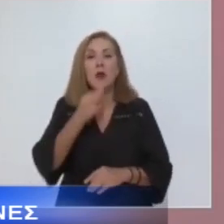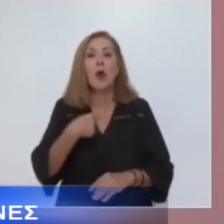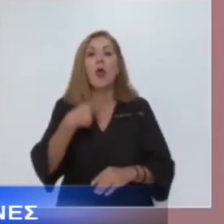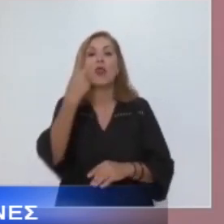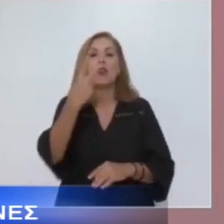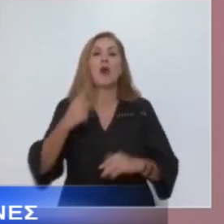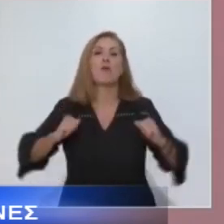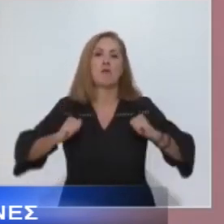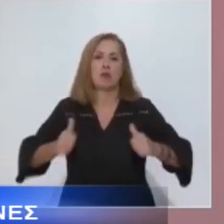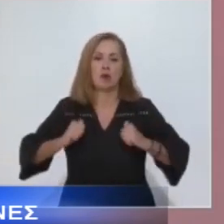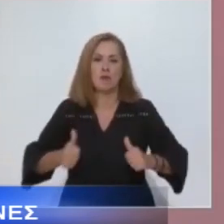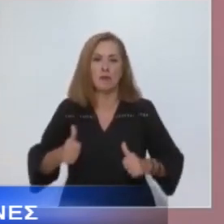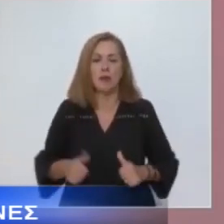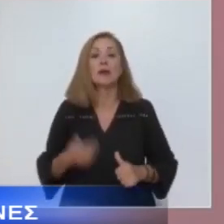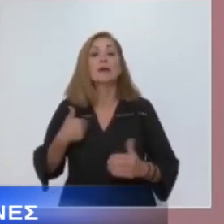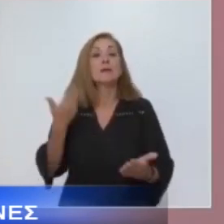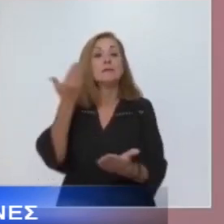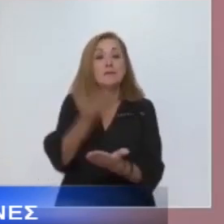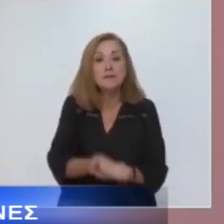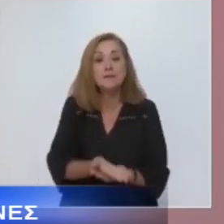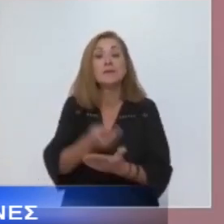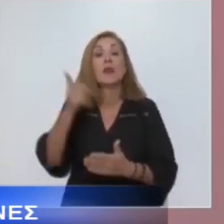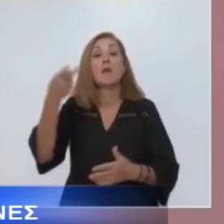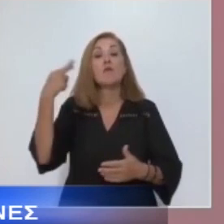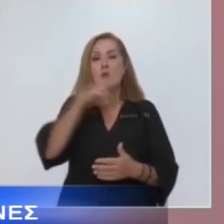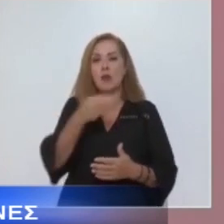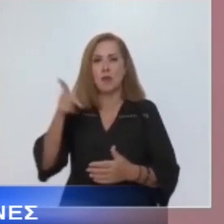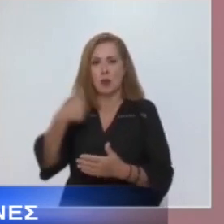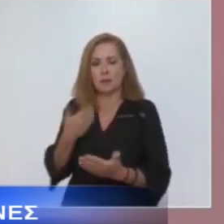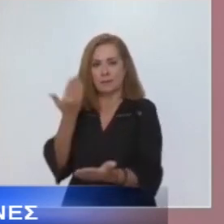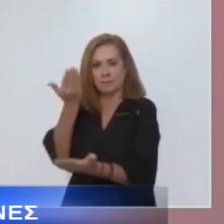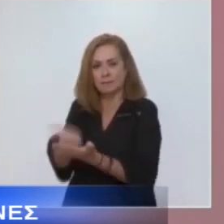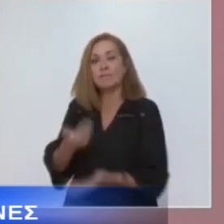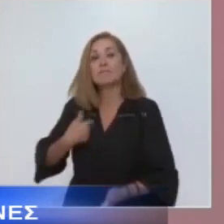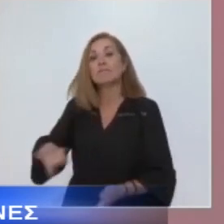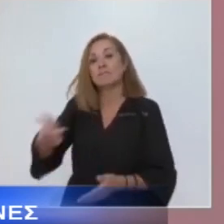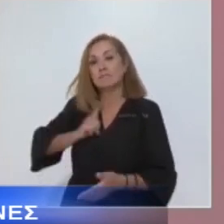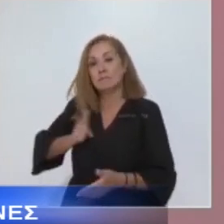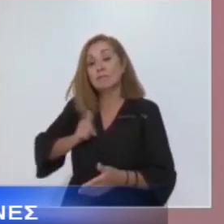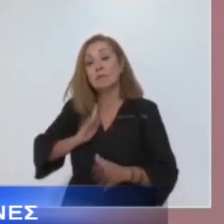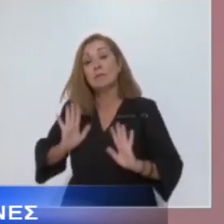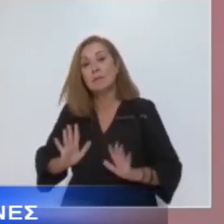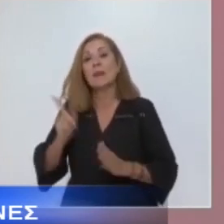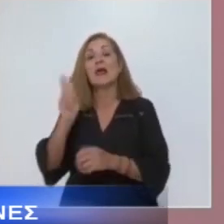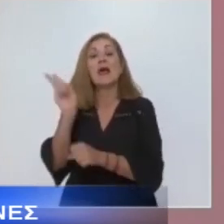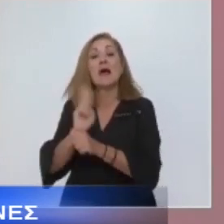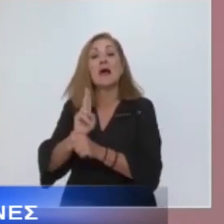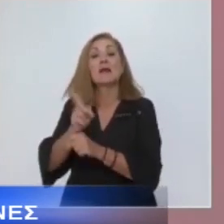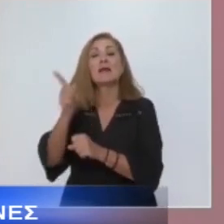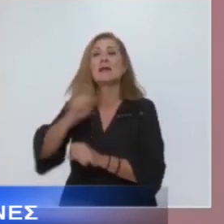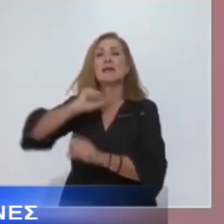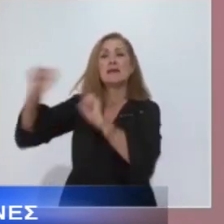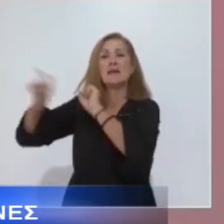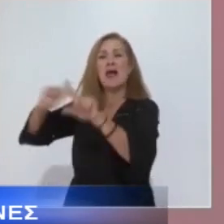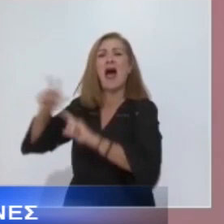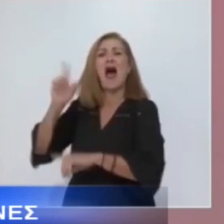πρωτοβουλίες. Καταθέσαμε μια αίτηση κατάθεσης εγγράφων στον κύριο Πρωθυπουργό. Και περιμένουμε, και δεν έχουν έρθει ακόμα, τα έγγραφα τα οποία έχει αποστείλει στην